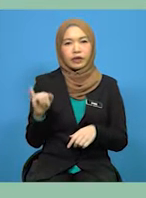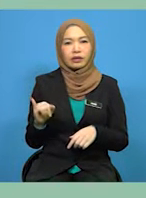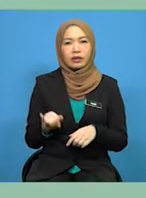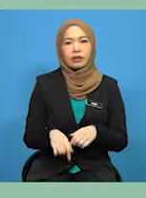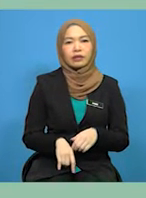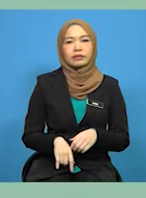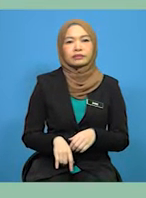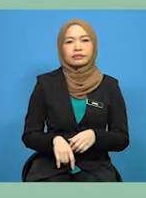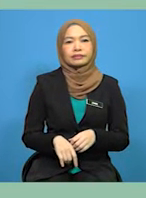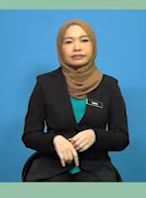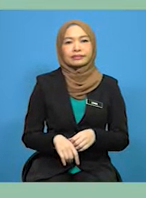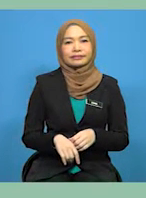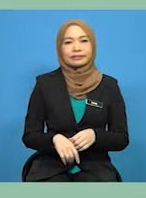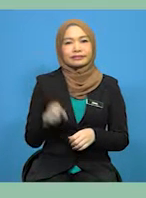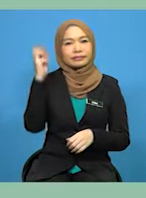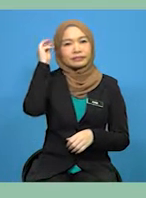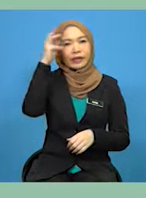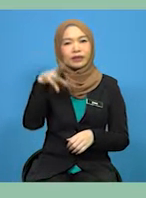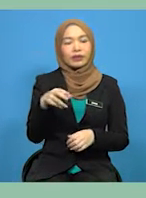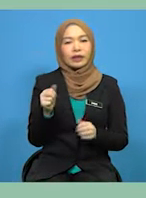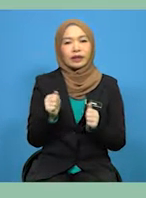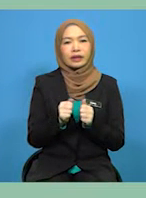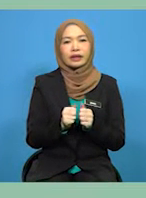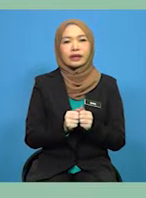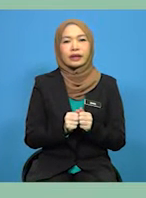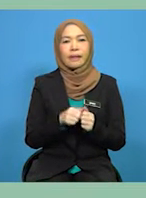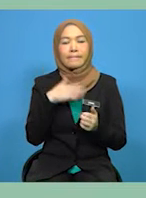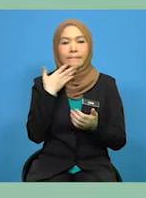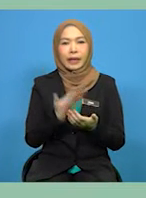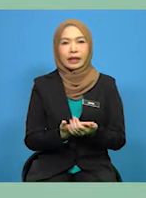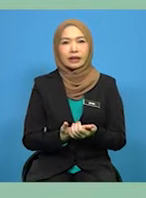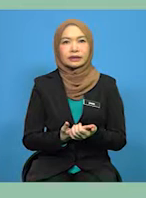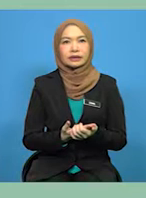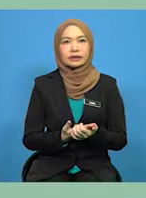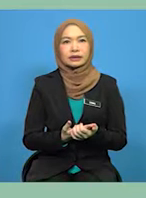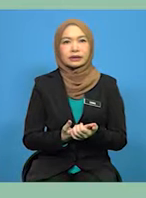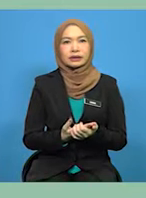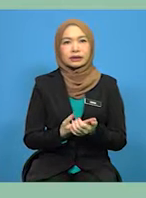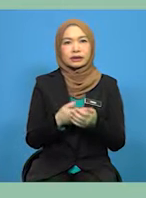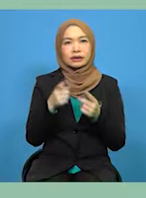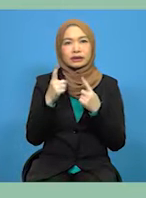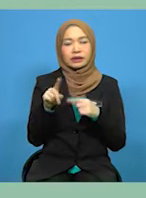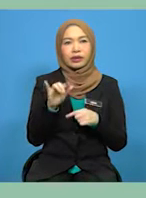dan huraiannya dengan tepat. Ini cadangan jawapannya.